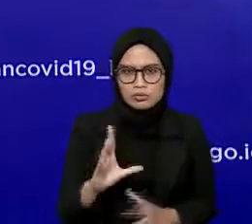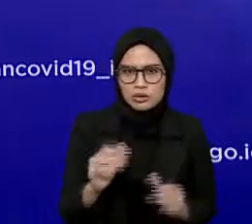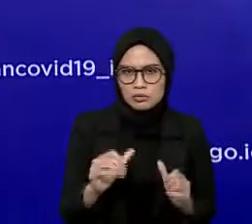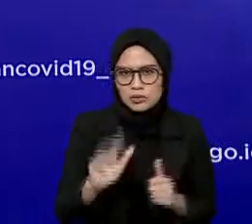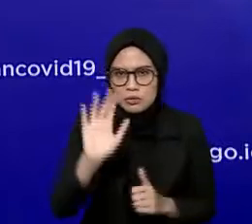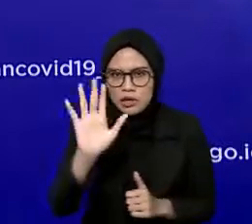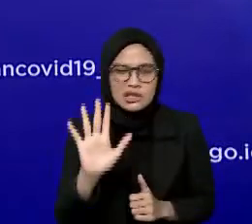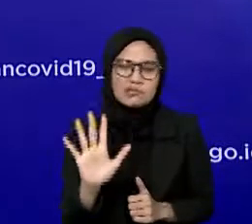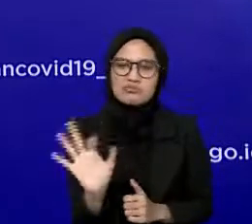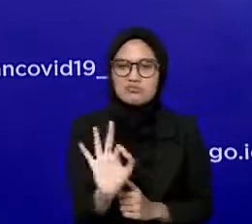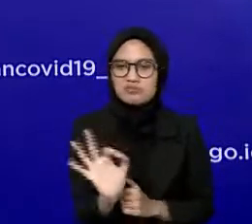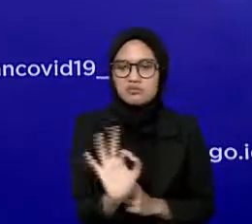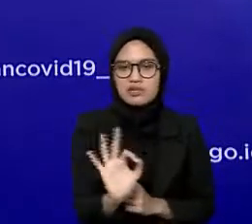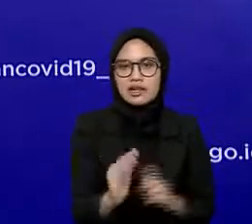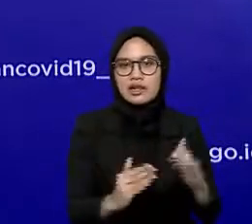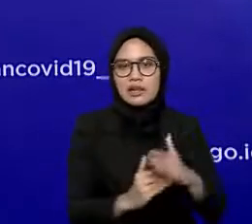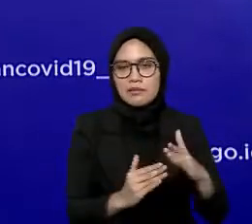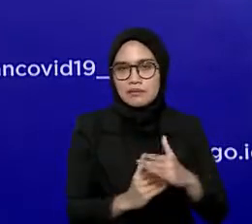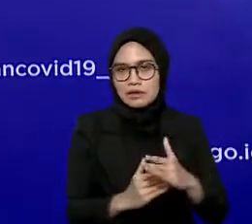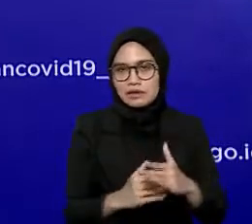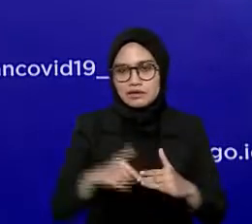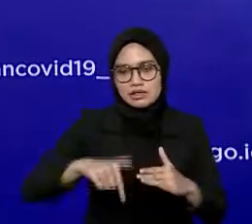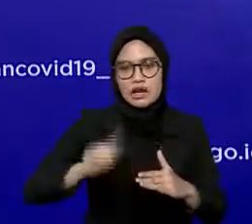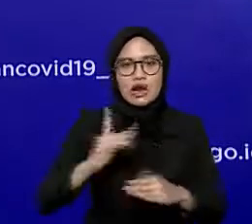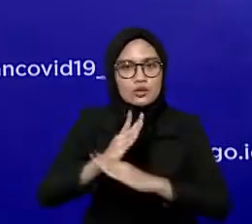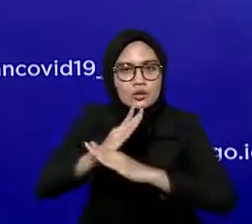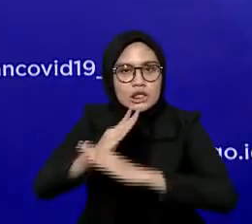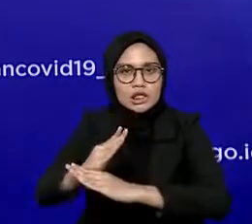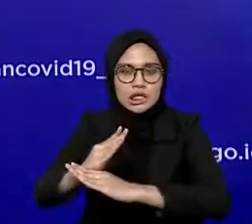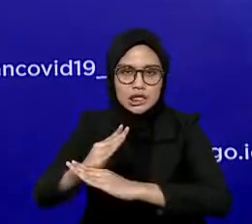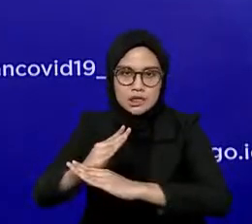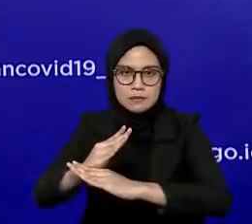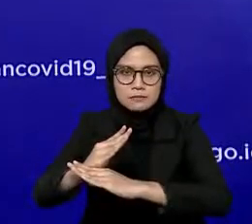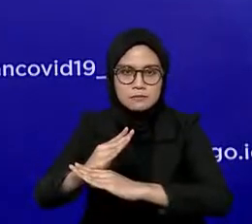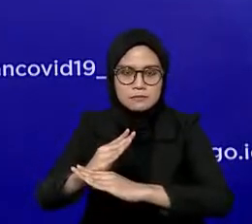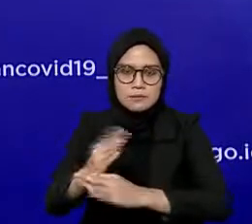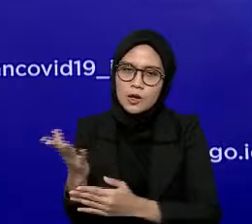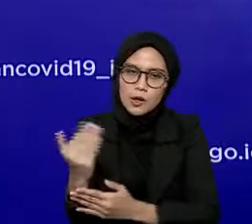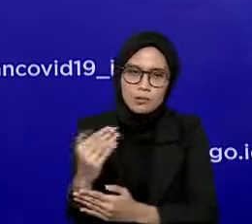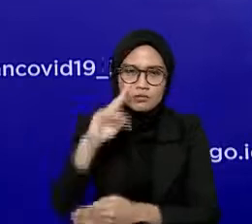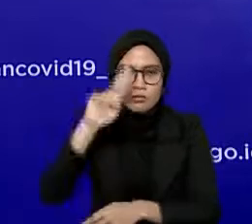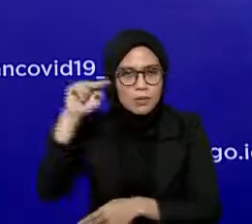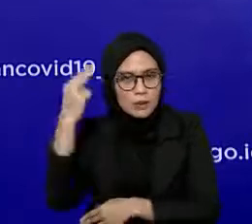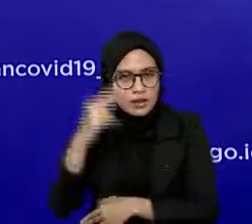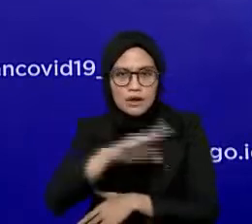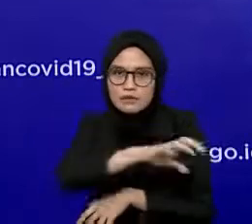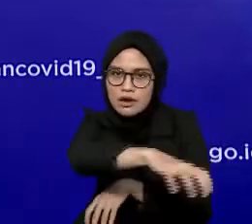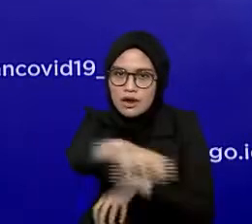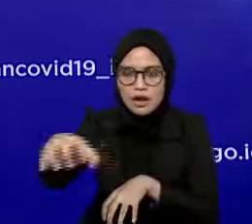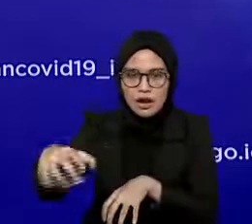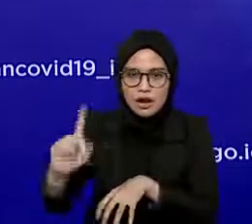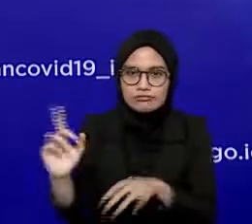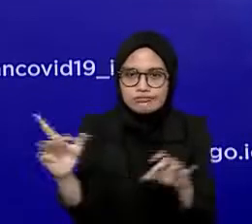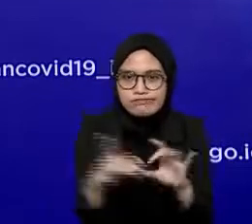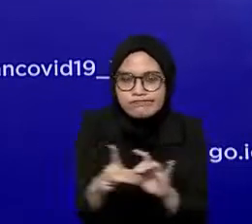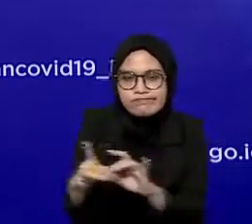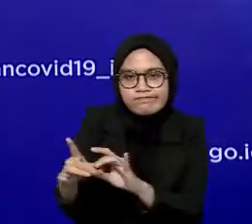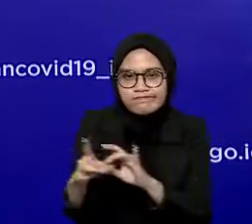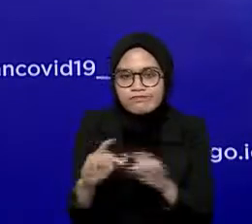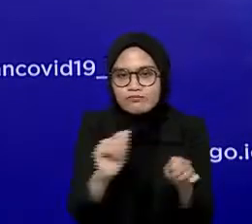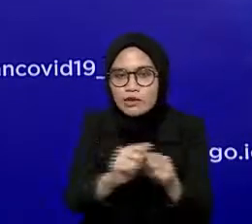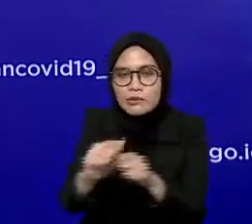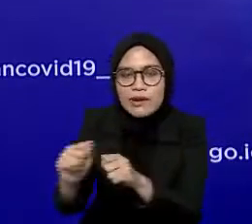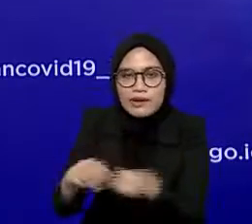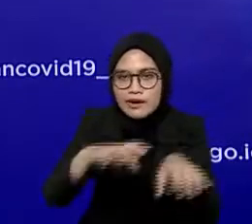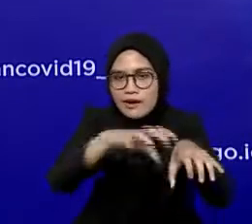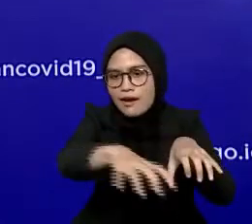besar dan meluas. Oleh sebab itu, pemerintah daerah diminta untuk memperbaiki keadaan di daerahnya